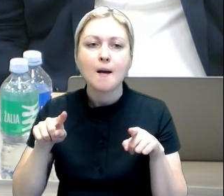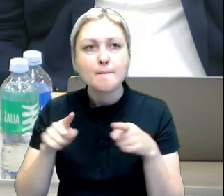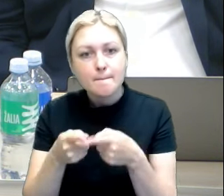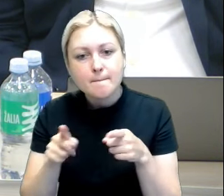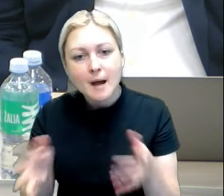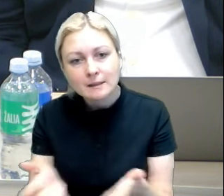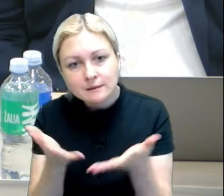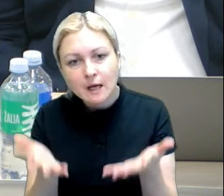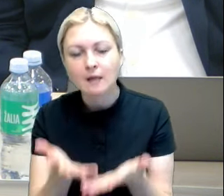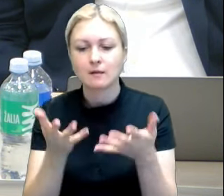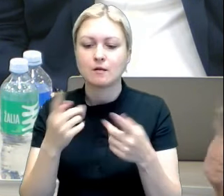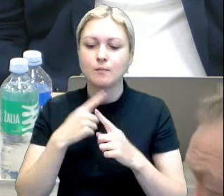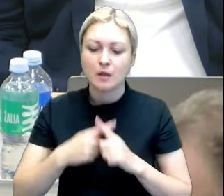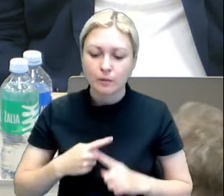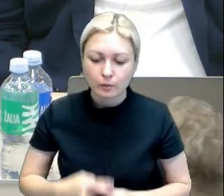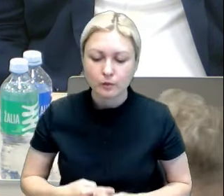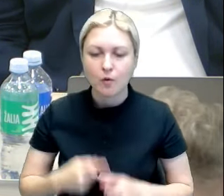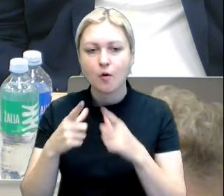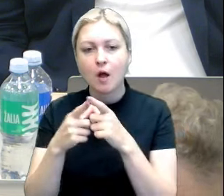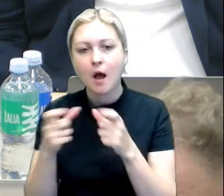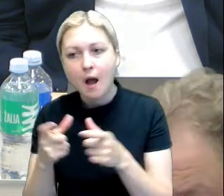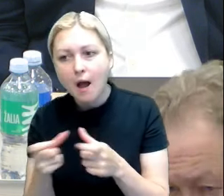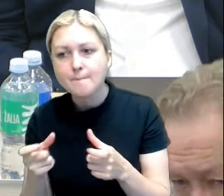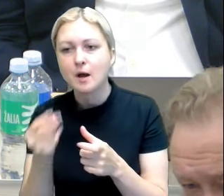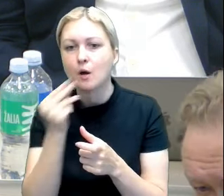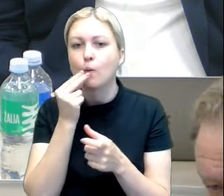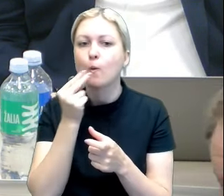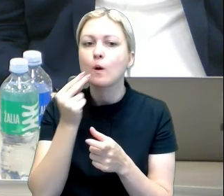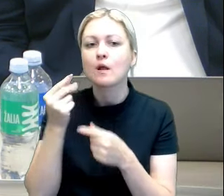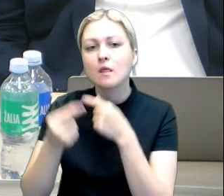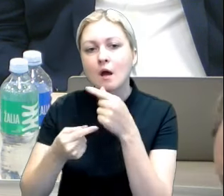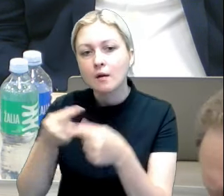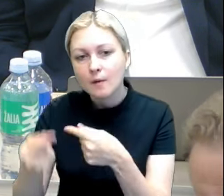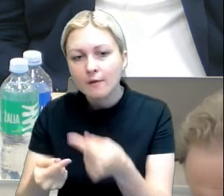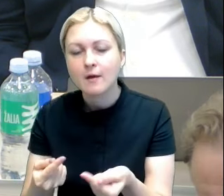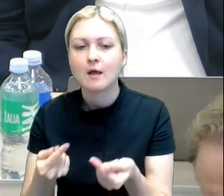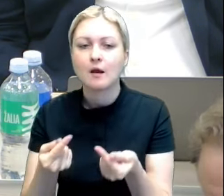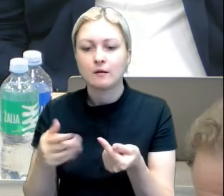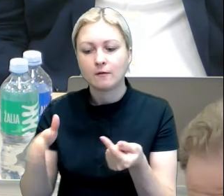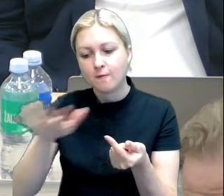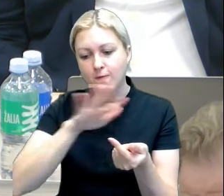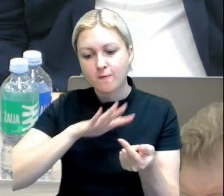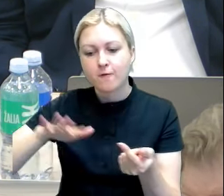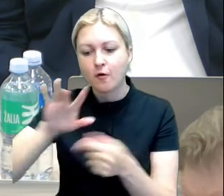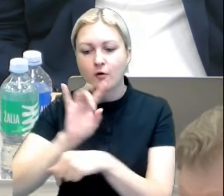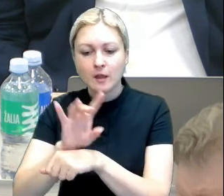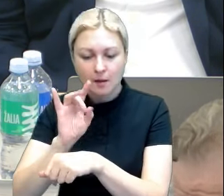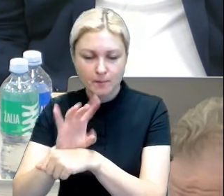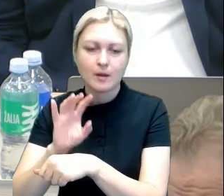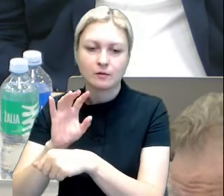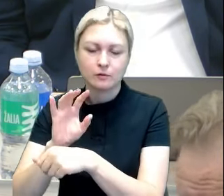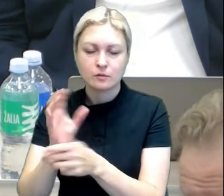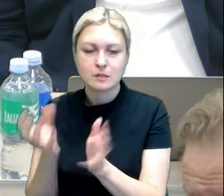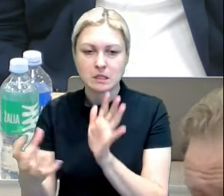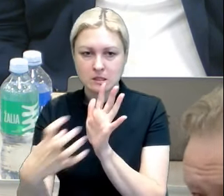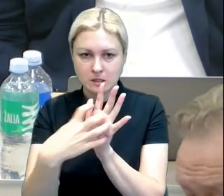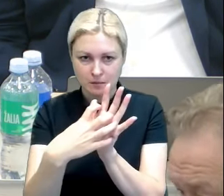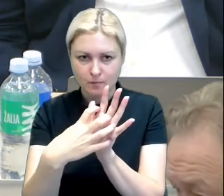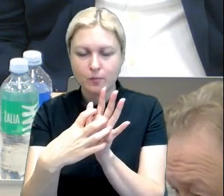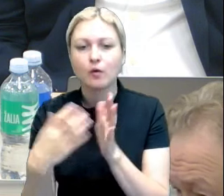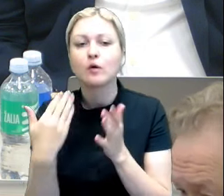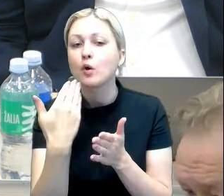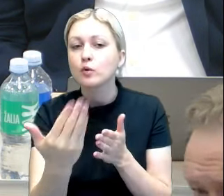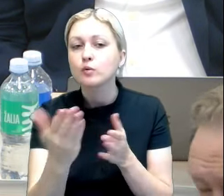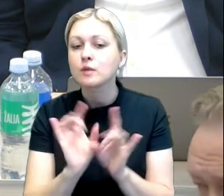tautodailę amatus ar kulinarinį paveldą atspindint mūsų kraštą tai šiuo atveju gaunasi jūs aiškinamajam rašte